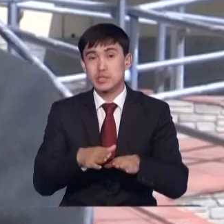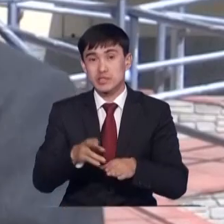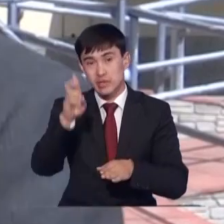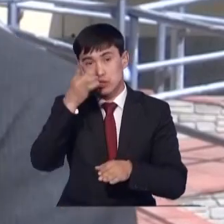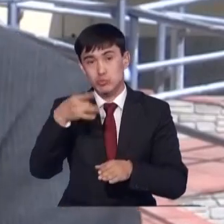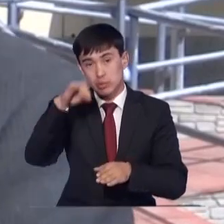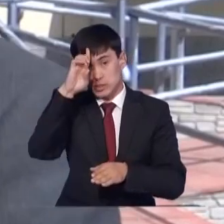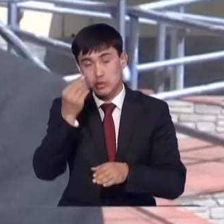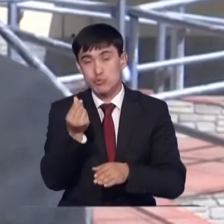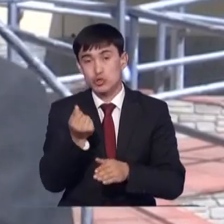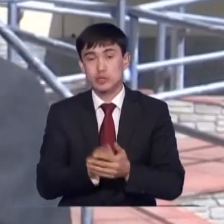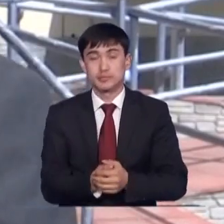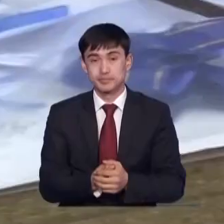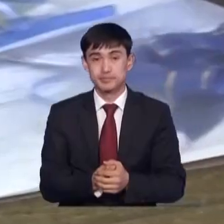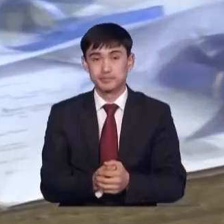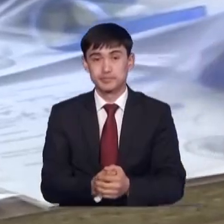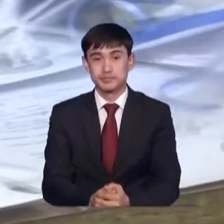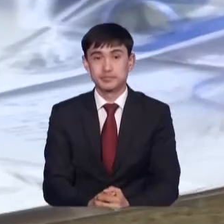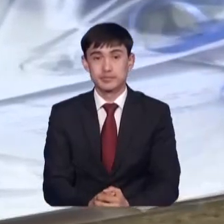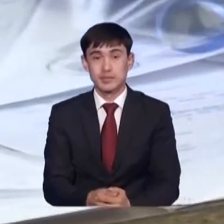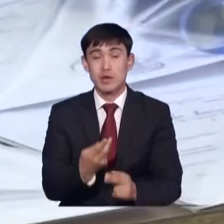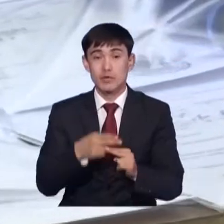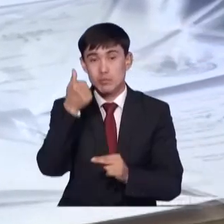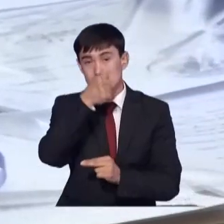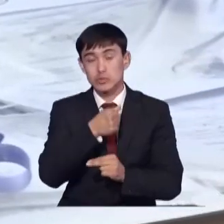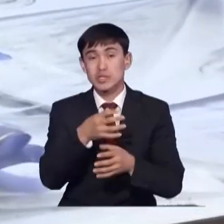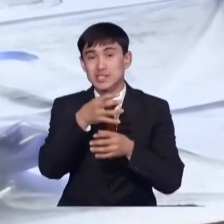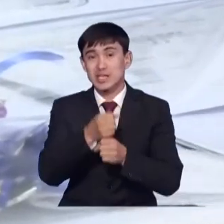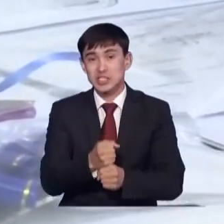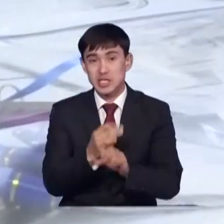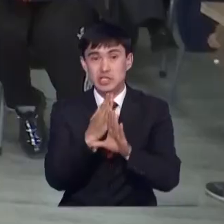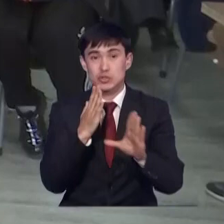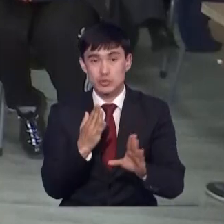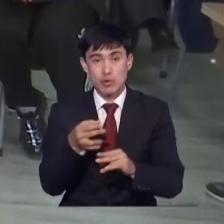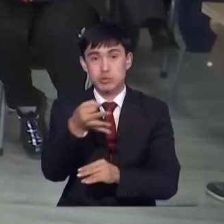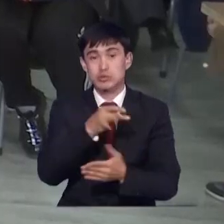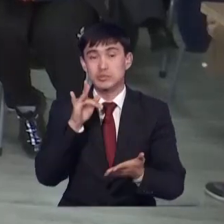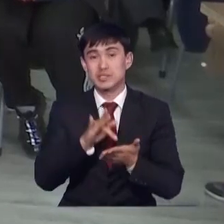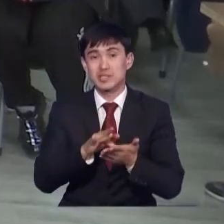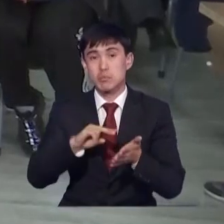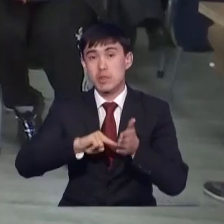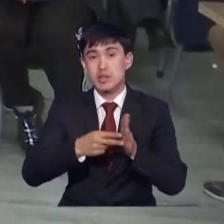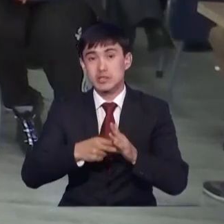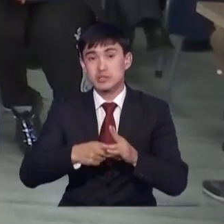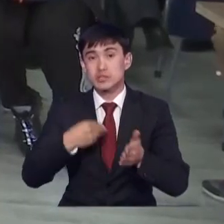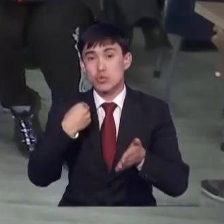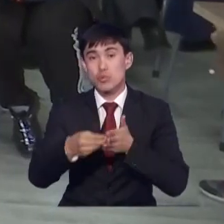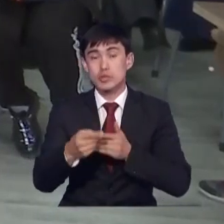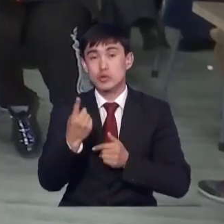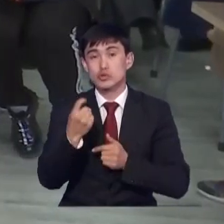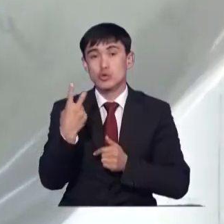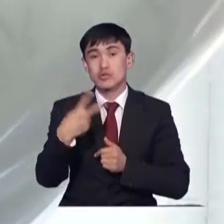и республиканского бюджета в этом году для сокращения очередности в областном центре планируется приобрести